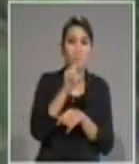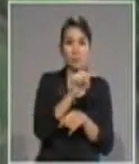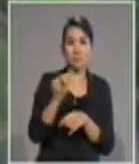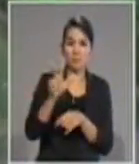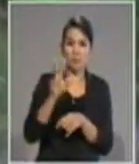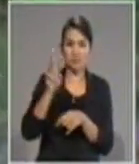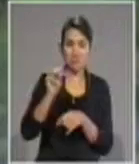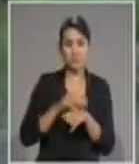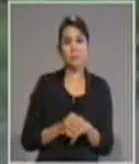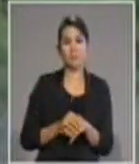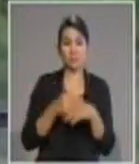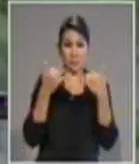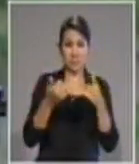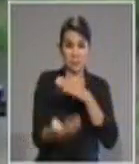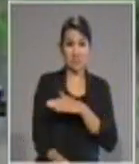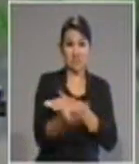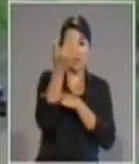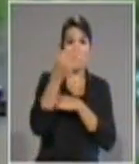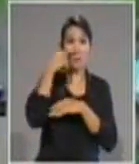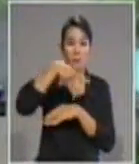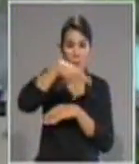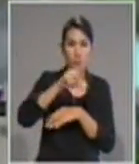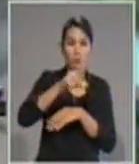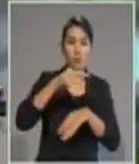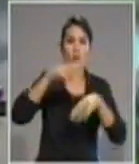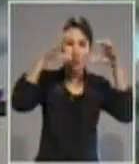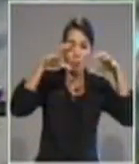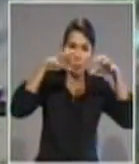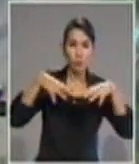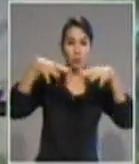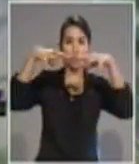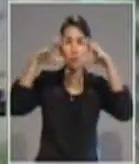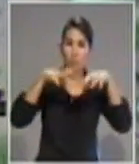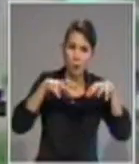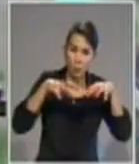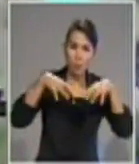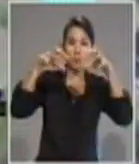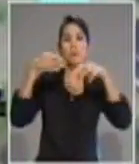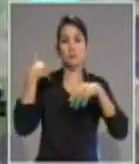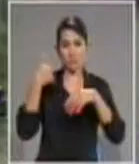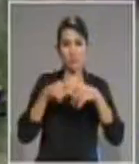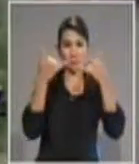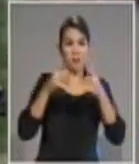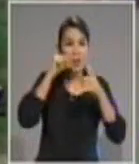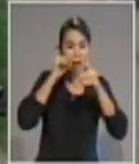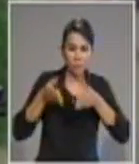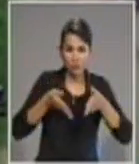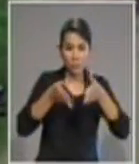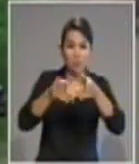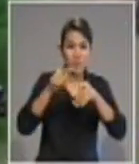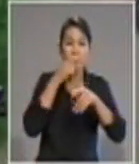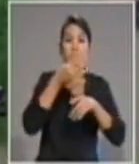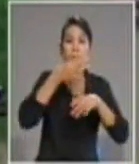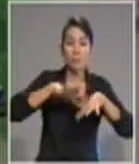ส่วนที่จังหวัดพัทลุงตั้งแต่ช่วงเช้ามีฝนตกเป็นช่วงๆทำให้5อำเภอตลอดแนวทะเลสาบระดับน้ำเพิ่มสูงขึ้นชาวบ้